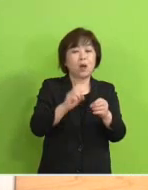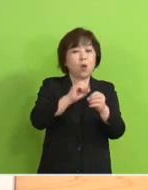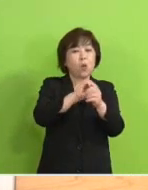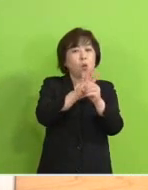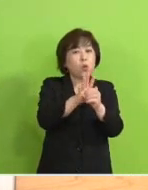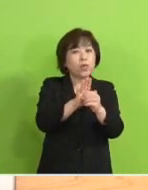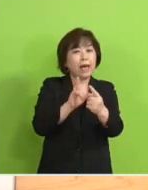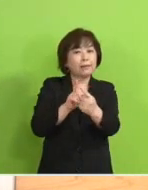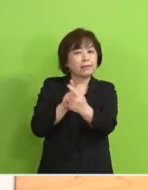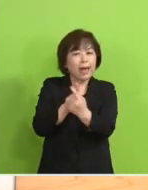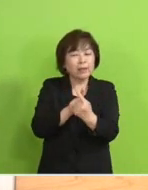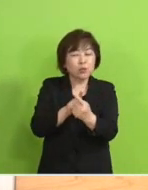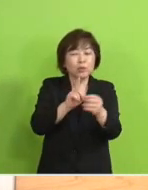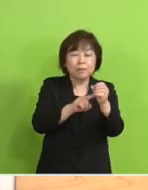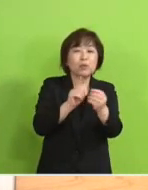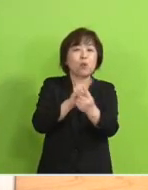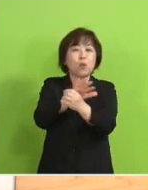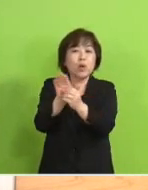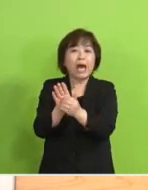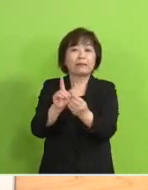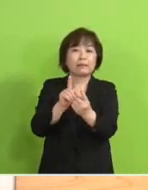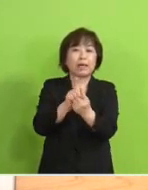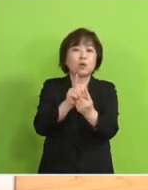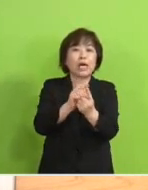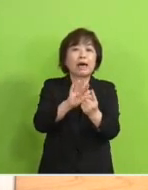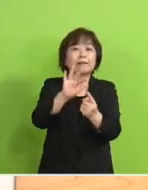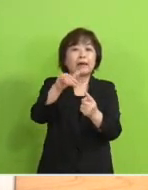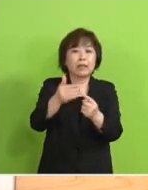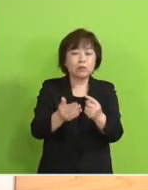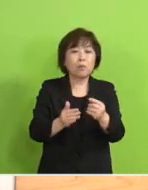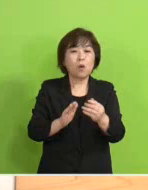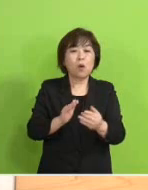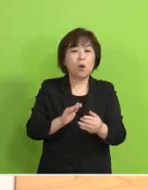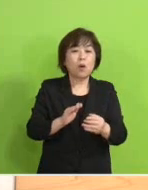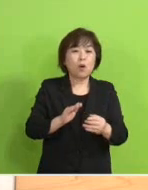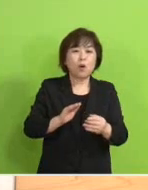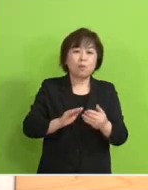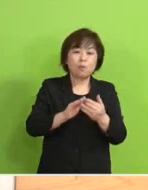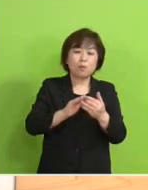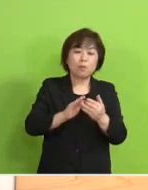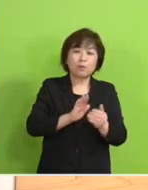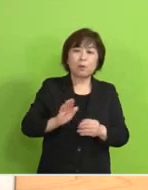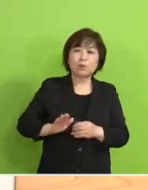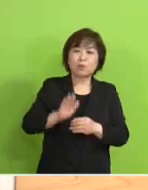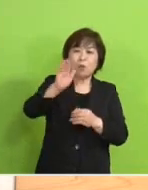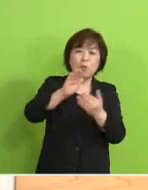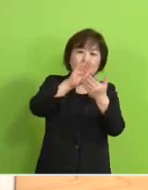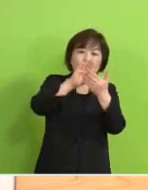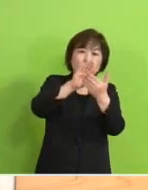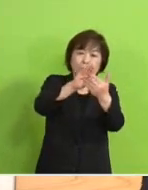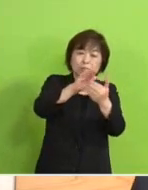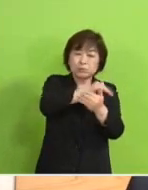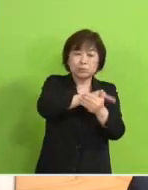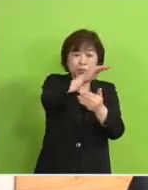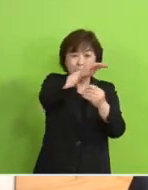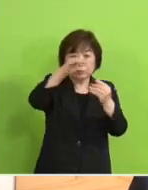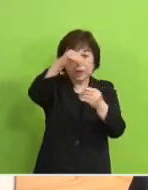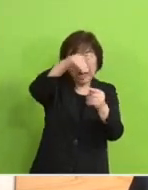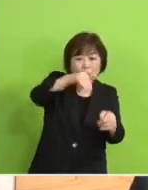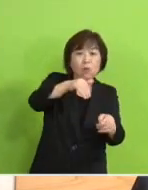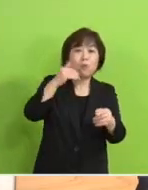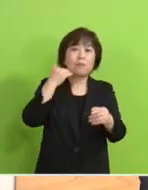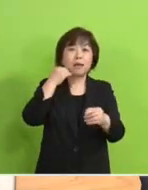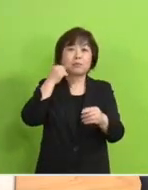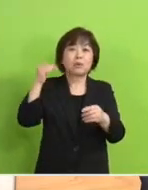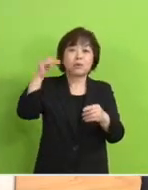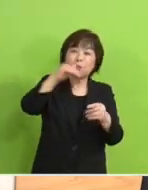ロナ対応をしてきたつもりなんですが、なかなか上昇は抑えられても下降線まで、まだ行ってないという松山市の状